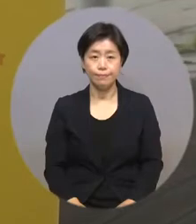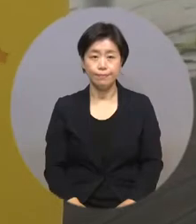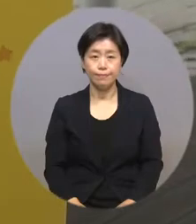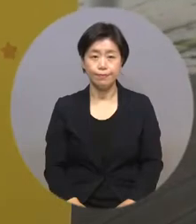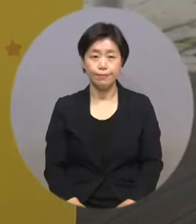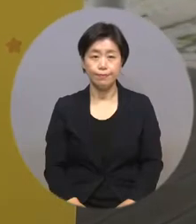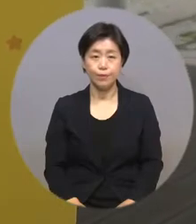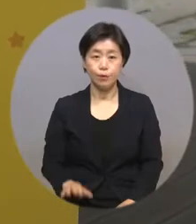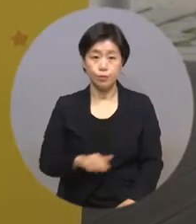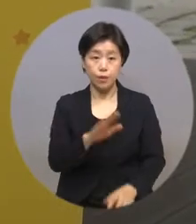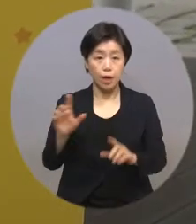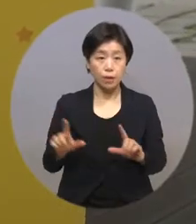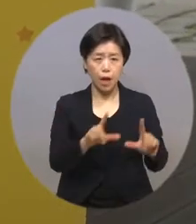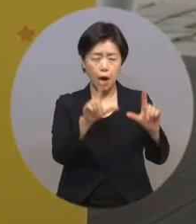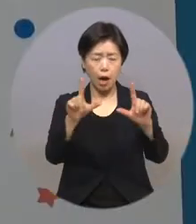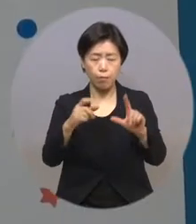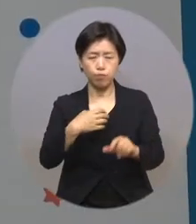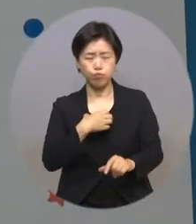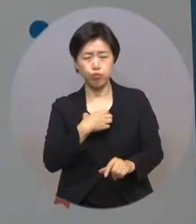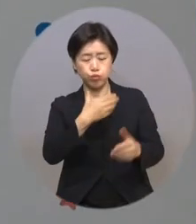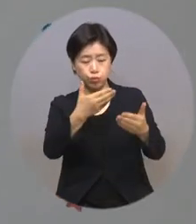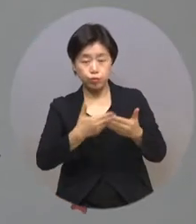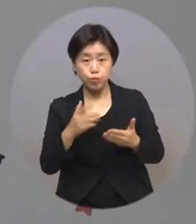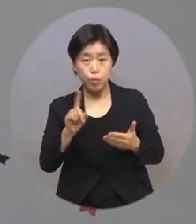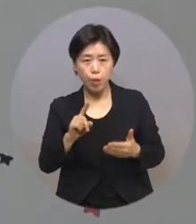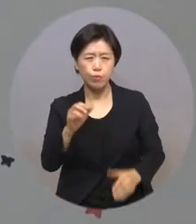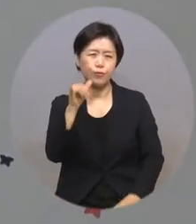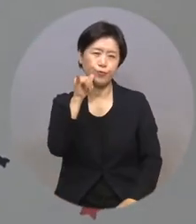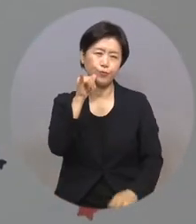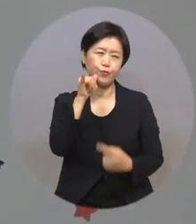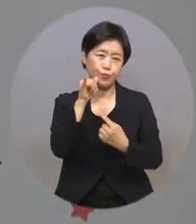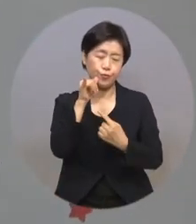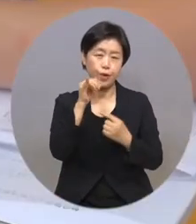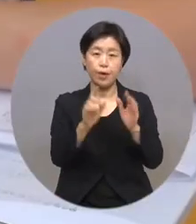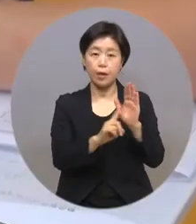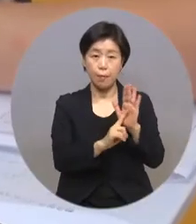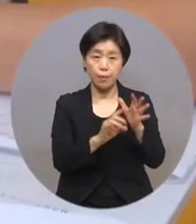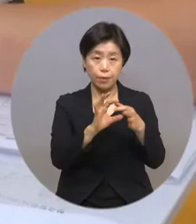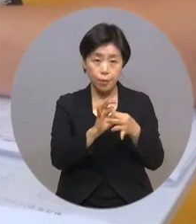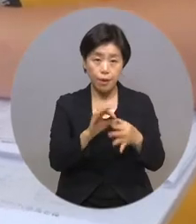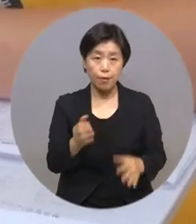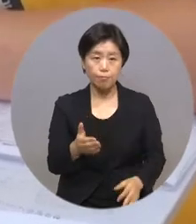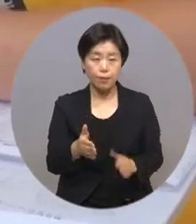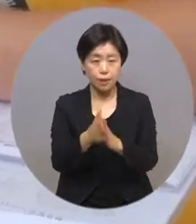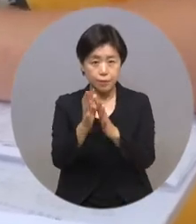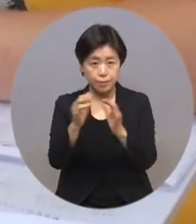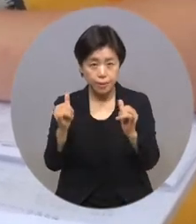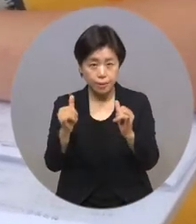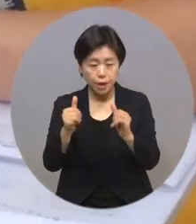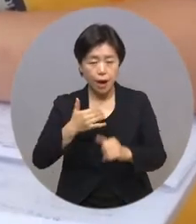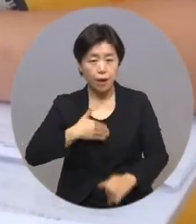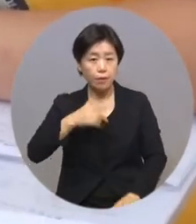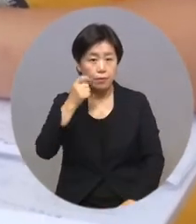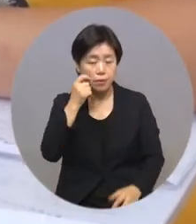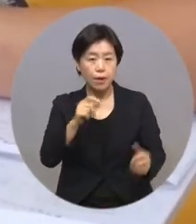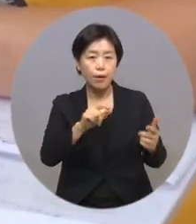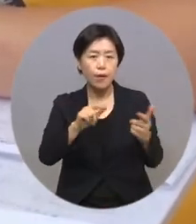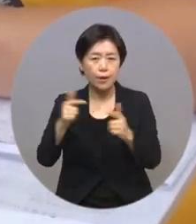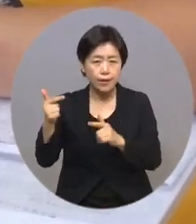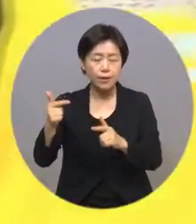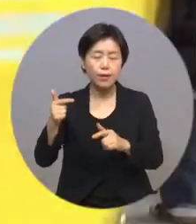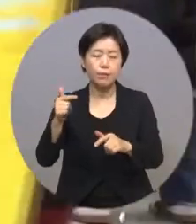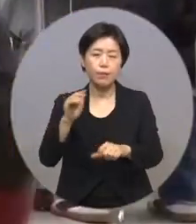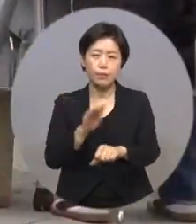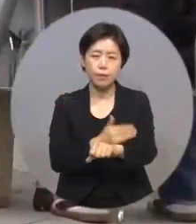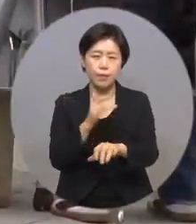우리의 삶을 위협하고 있는 중독 캠페인을 통해 시민들이 미처 깨닫지 못하고 있는 일상의 잘못된